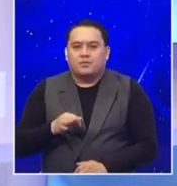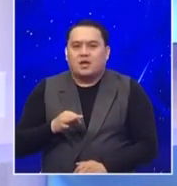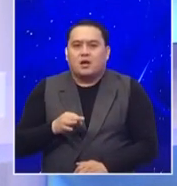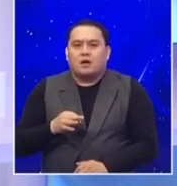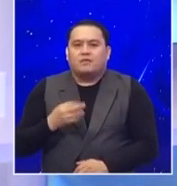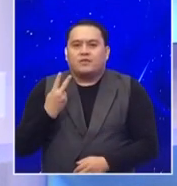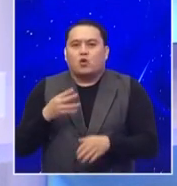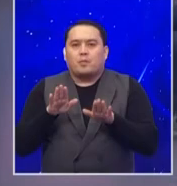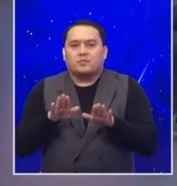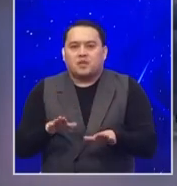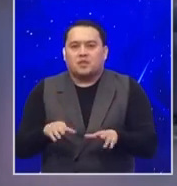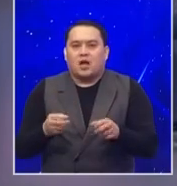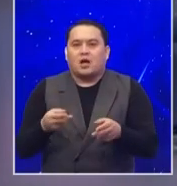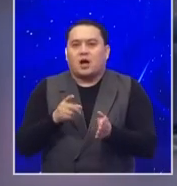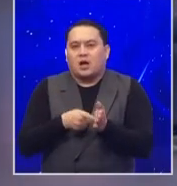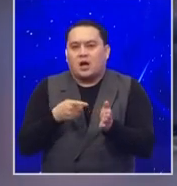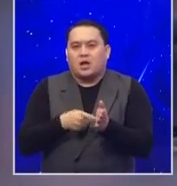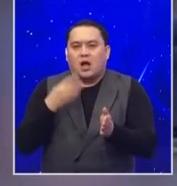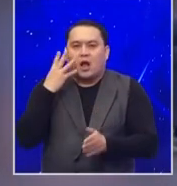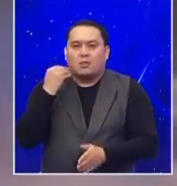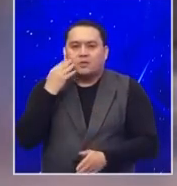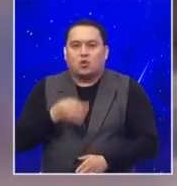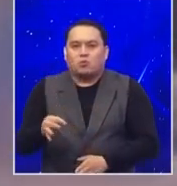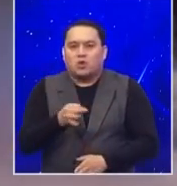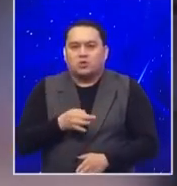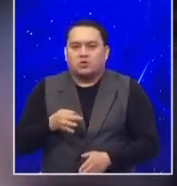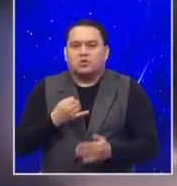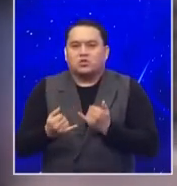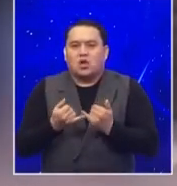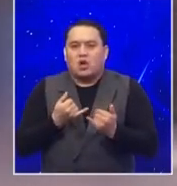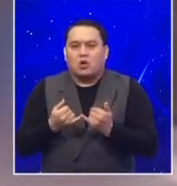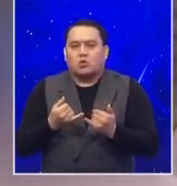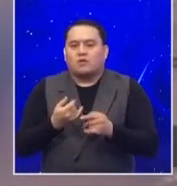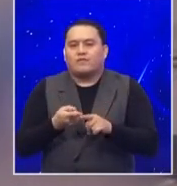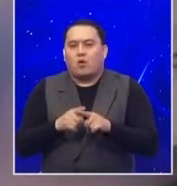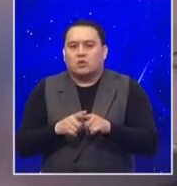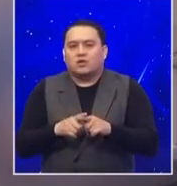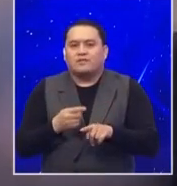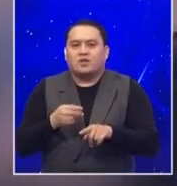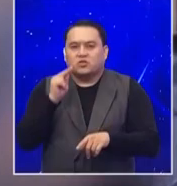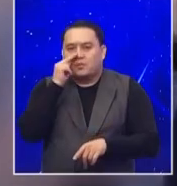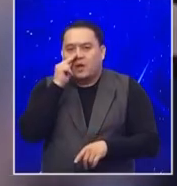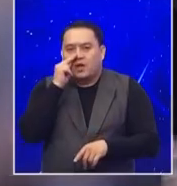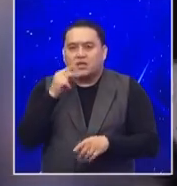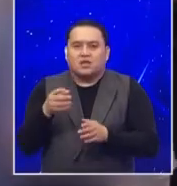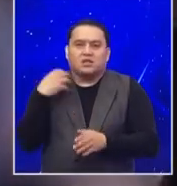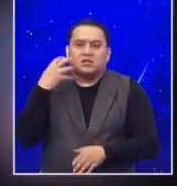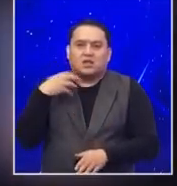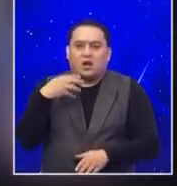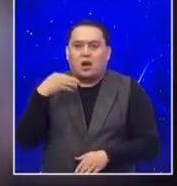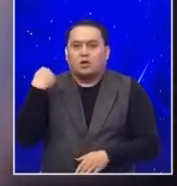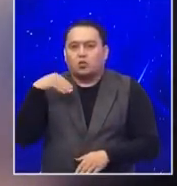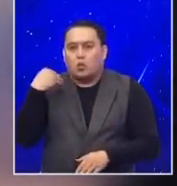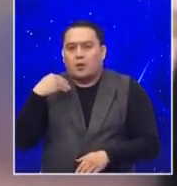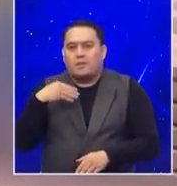области. В желтой зоне остаются Карагандинская и Алматинская области. В зеленой зоне расположились город Шымкент, Кызылординская,